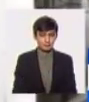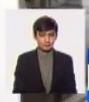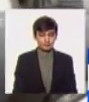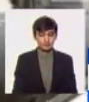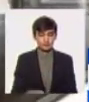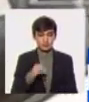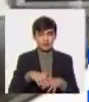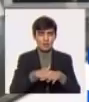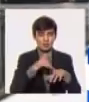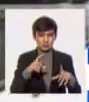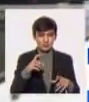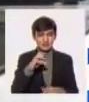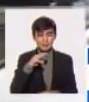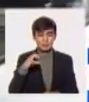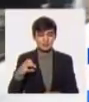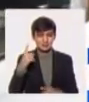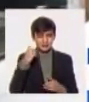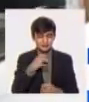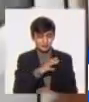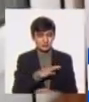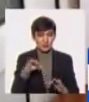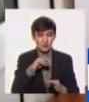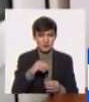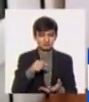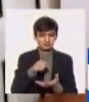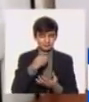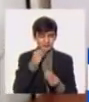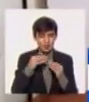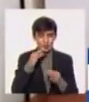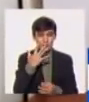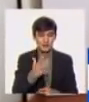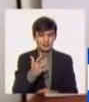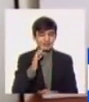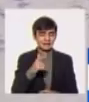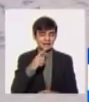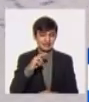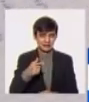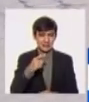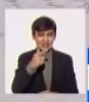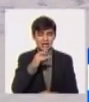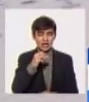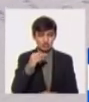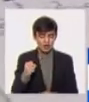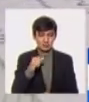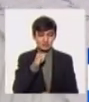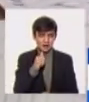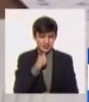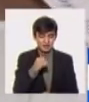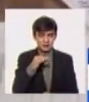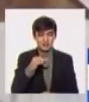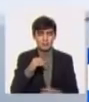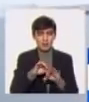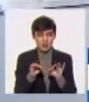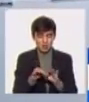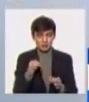утверждают собравшиеся, сообщение о получении продуктовой корзины, в которой по 5 килограмм гречки, сахара, риса, макарон, а также 3 литра подсолнечного